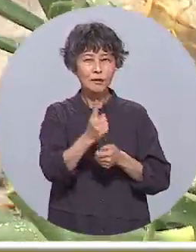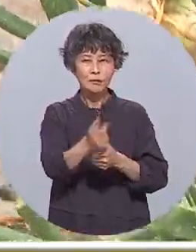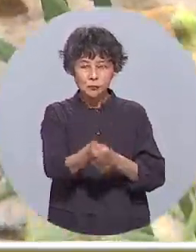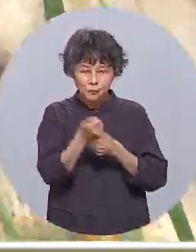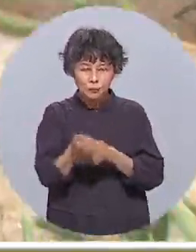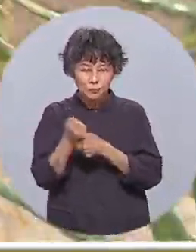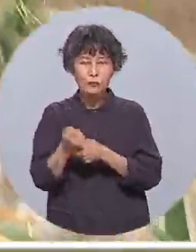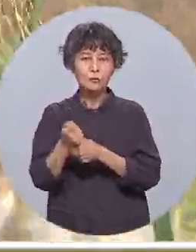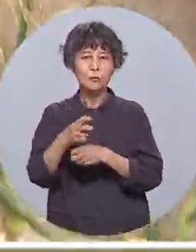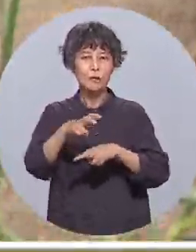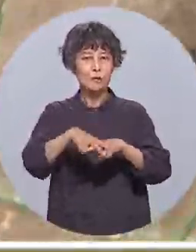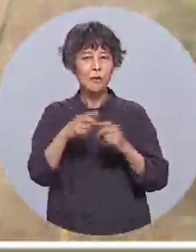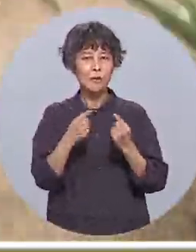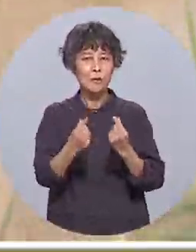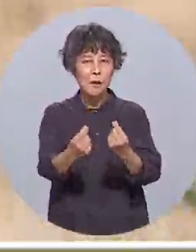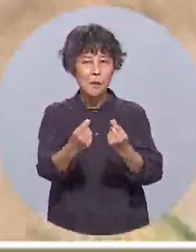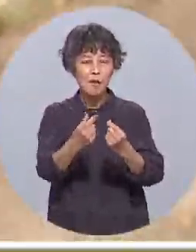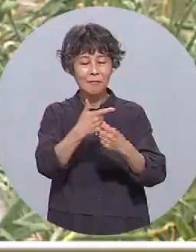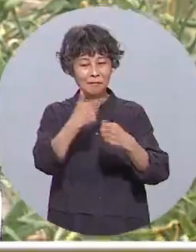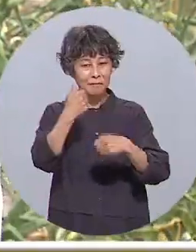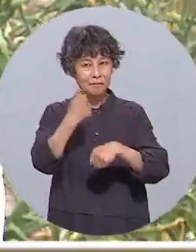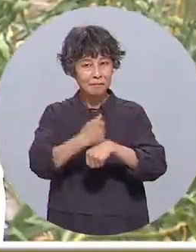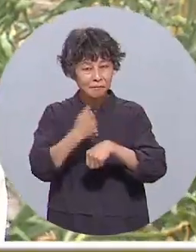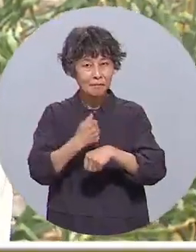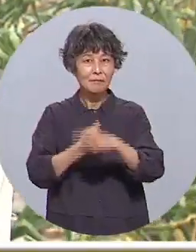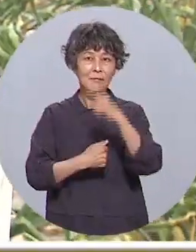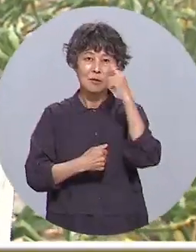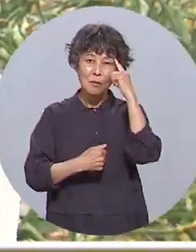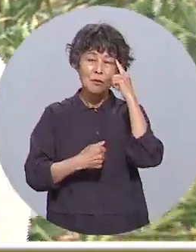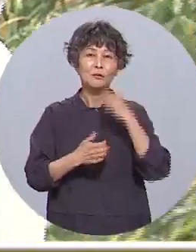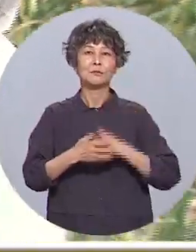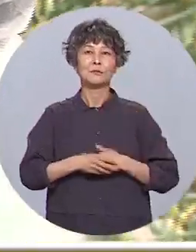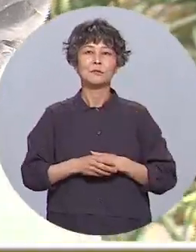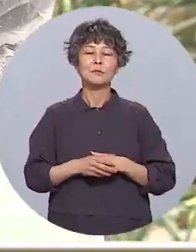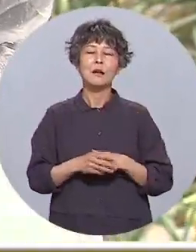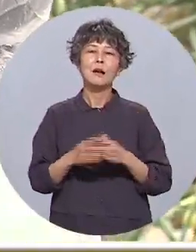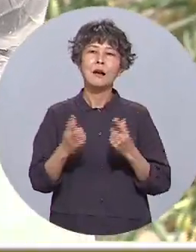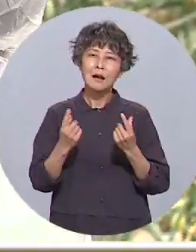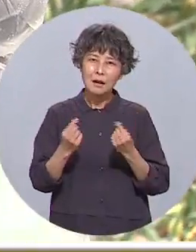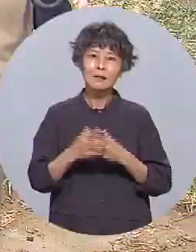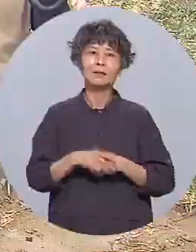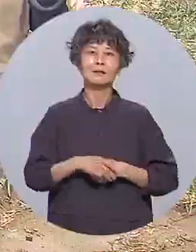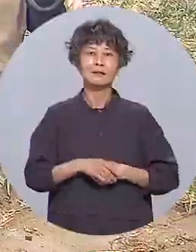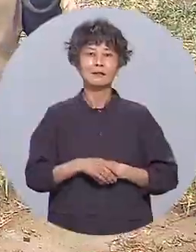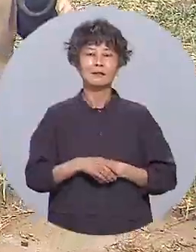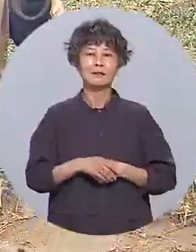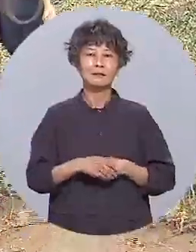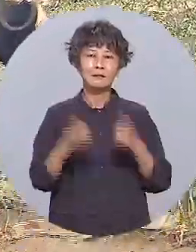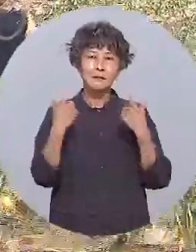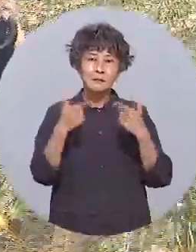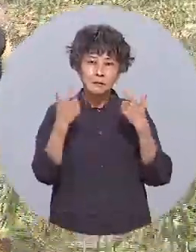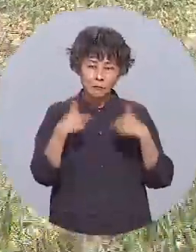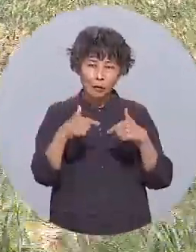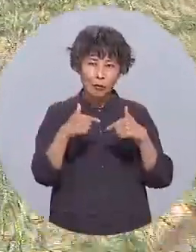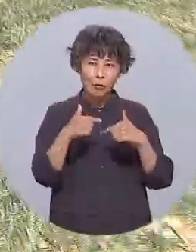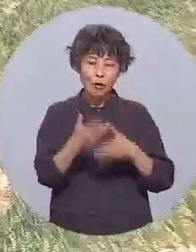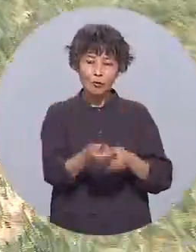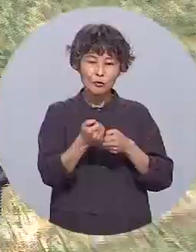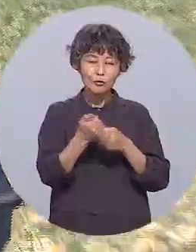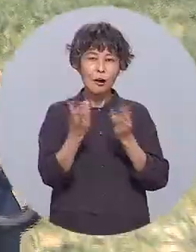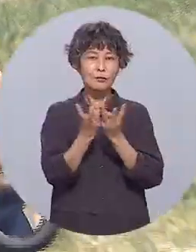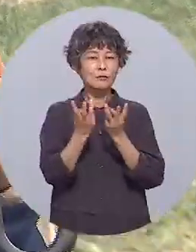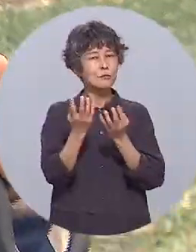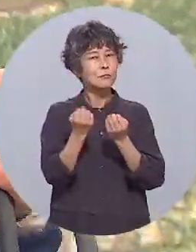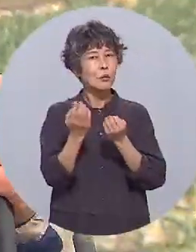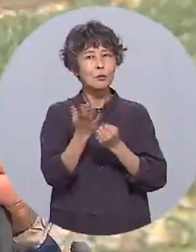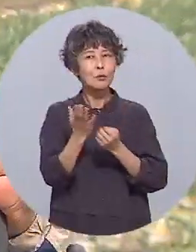ていくのは大変な作業なんじゃないかなと思いました。 そうだよね。 毎年どれぐらい収穫してるん